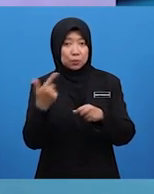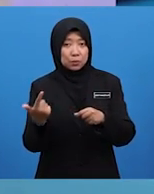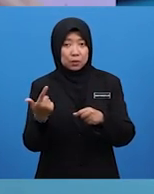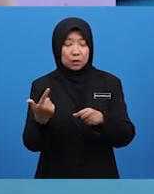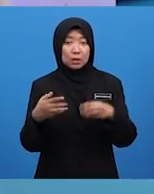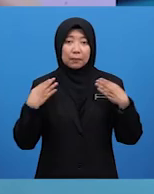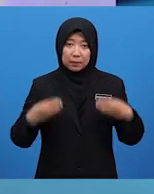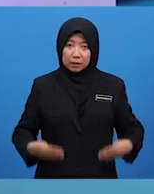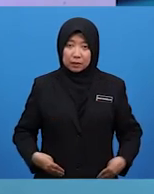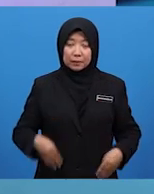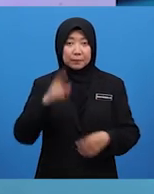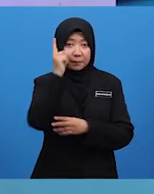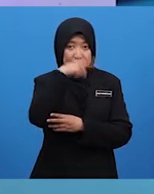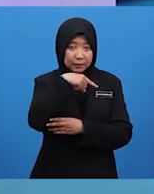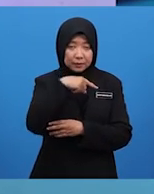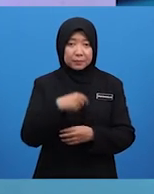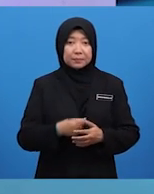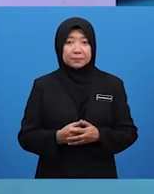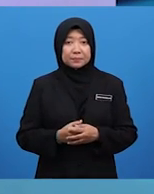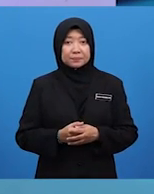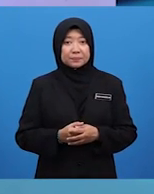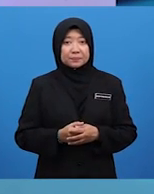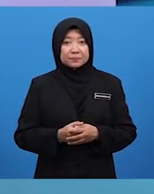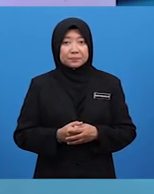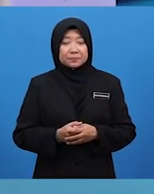luar badan berhadapan.